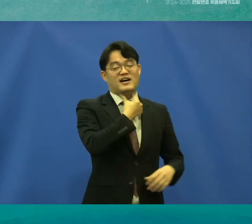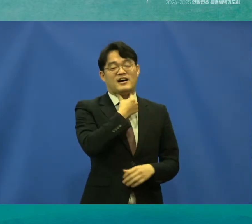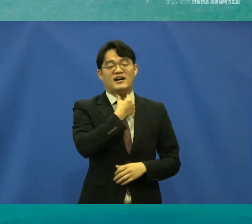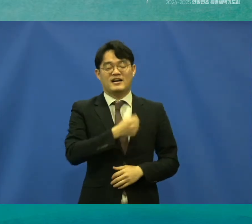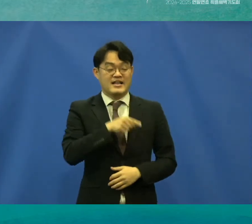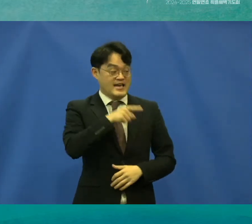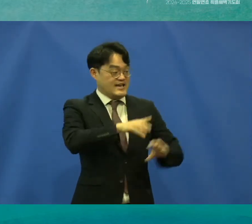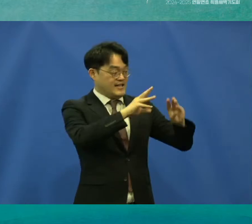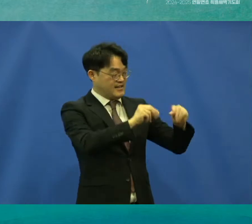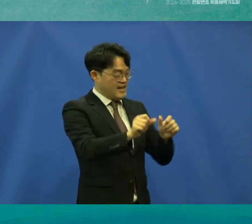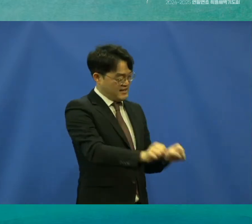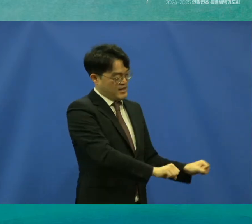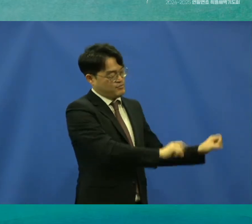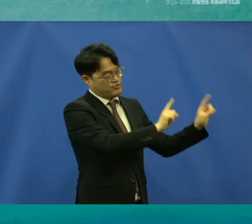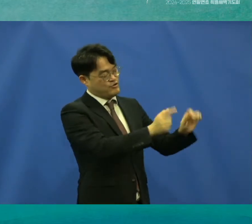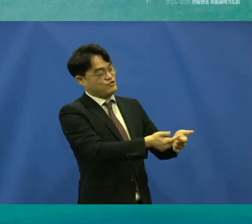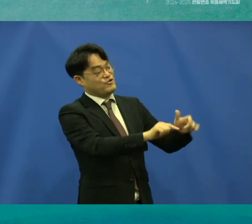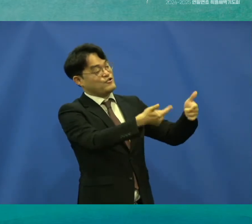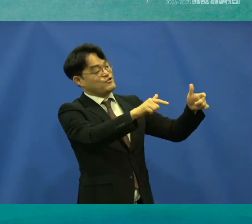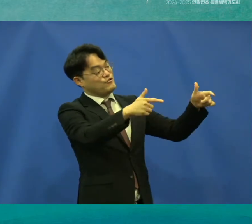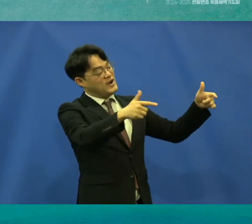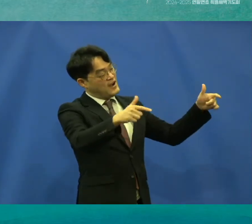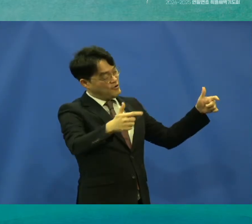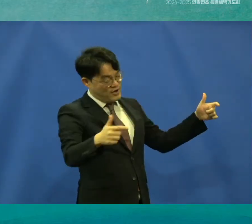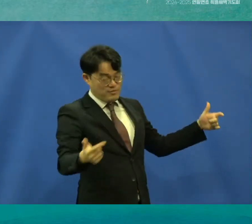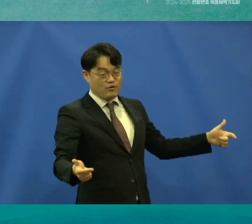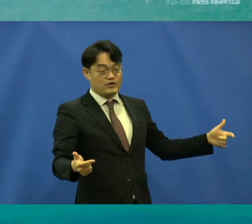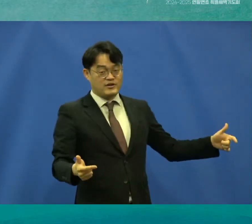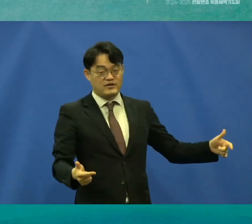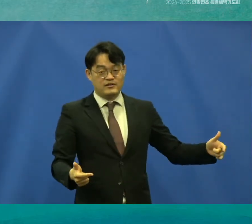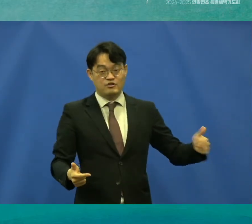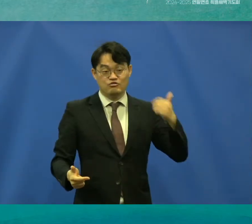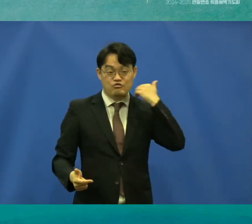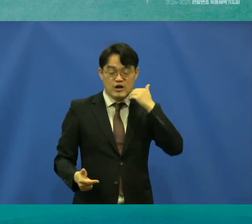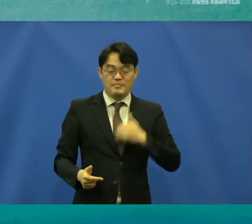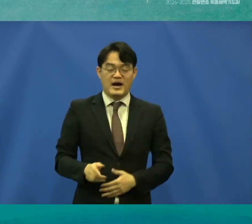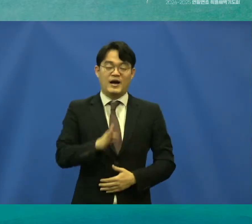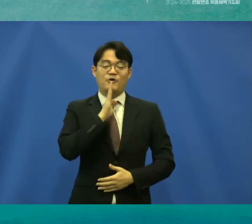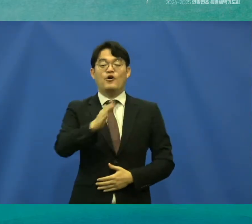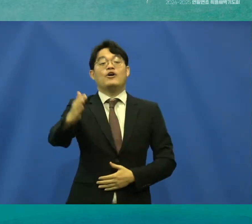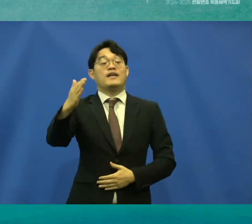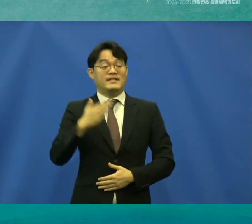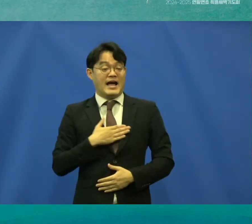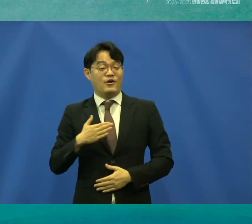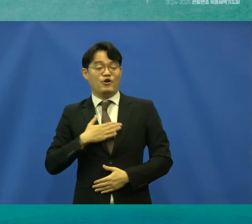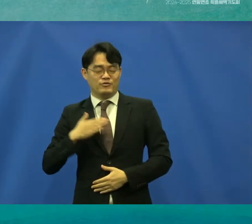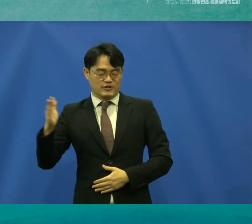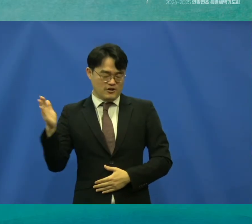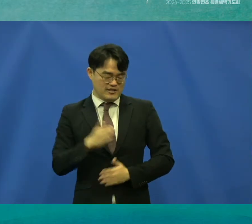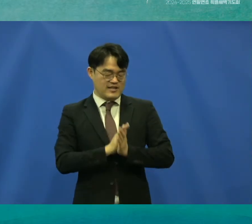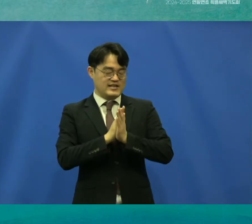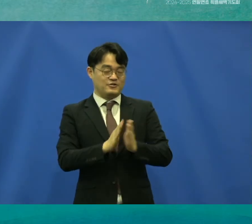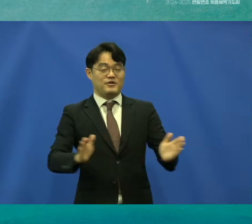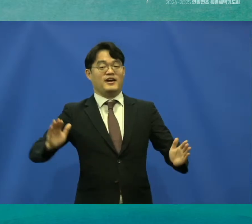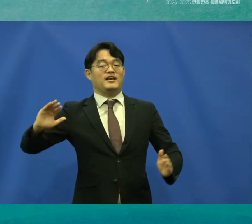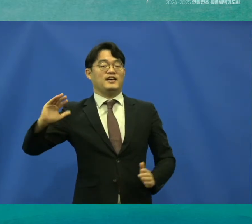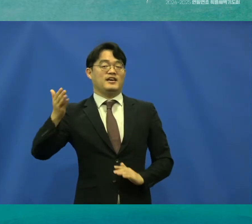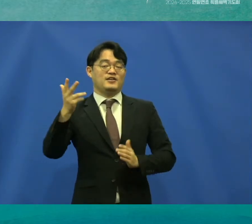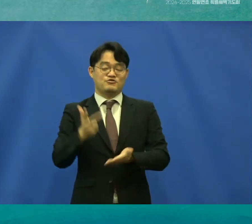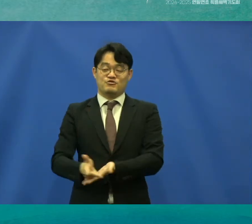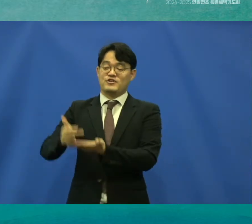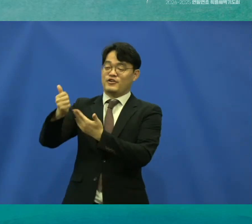일어나리라. 이 땅의 부흥과 회복은 바로 나로부터